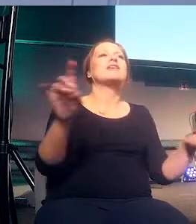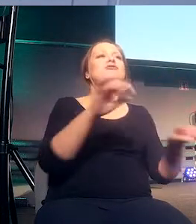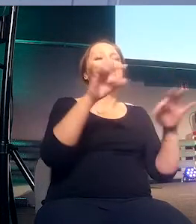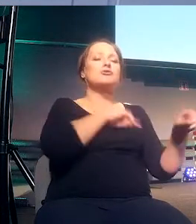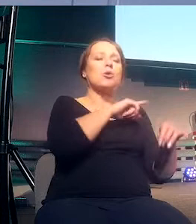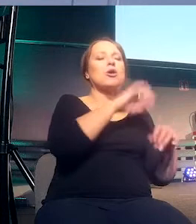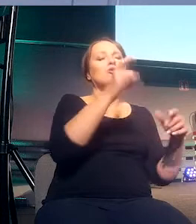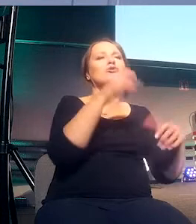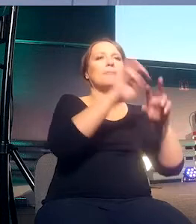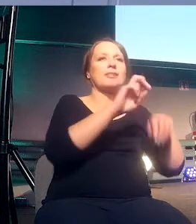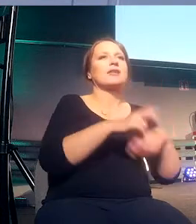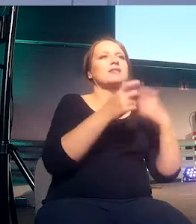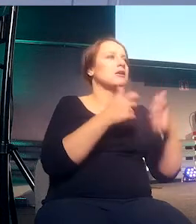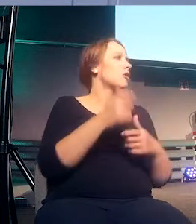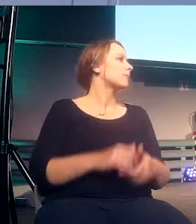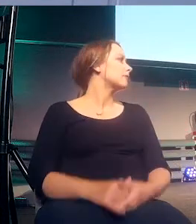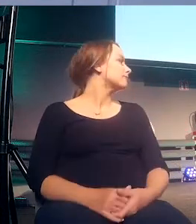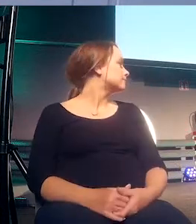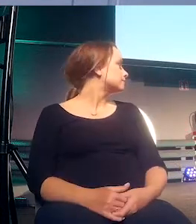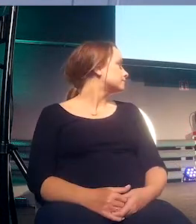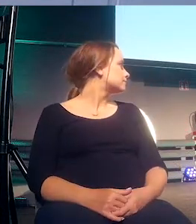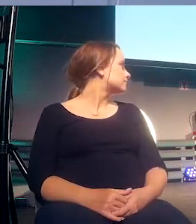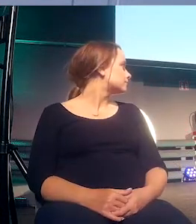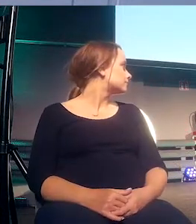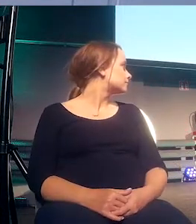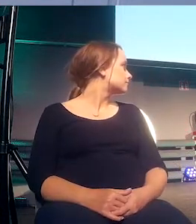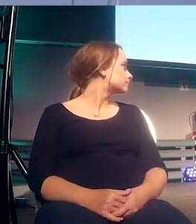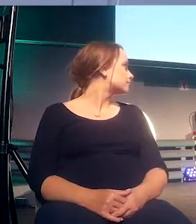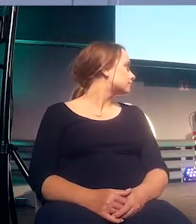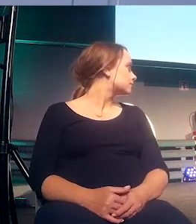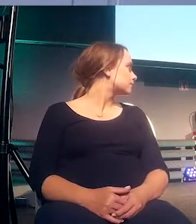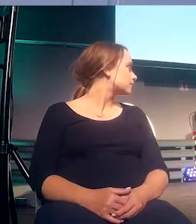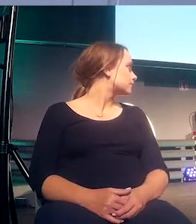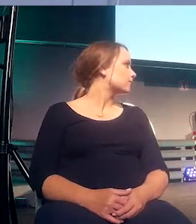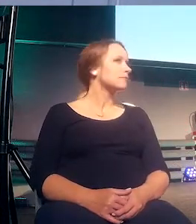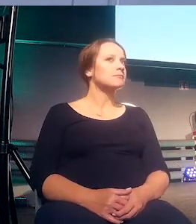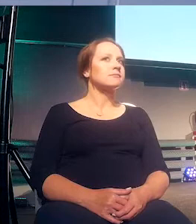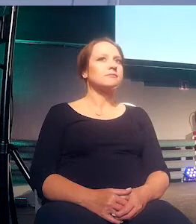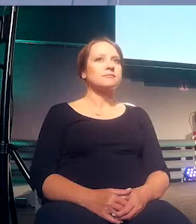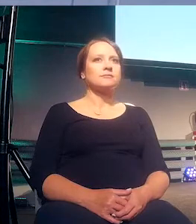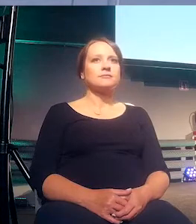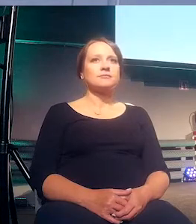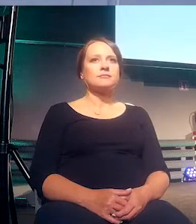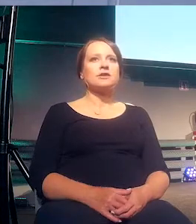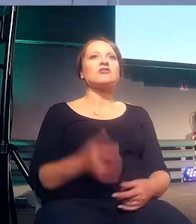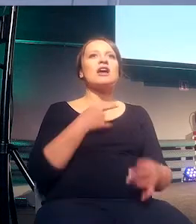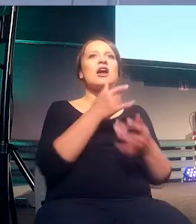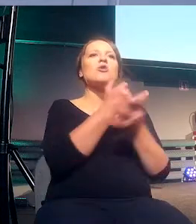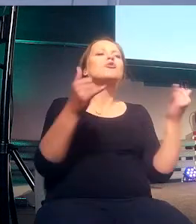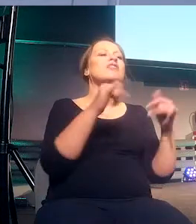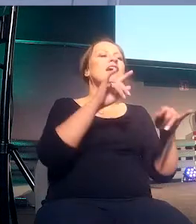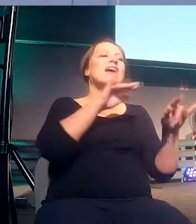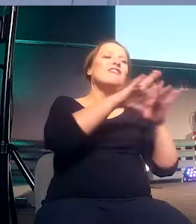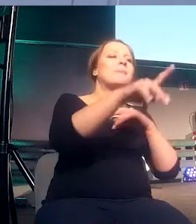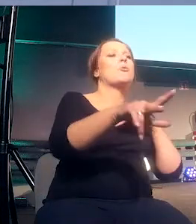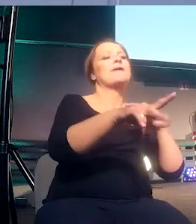jak cognitive overload. No i to cognitive overload jest to zjawisko psychologiczne, które wpływa na to, to, to i tamto. I ze